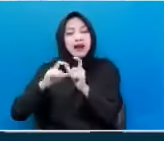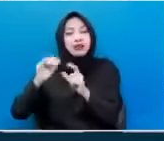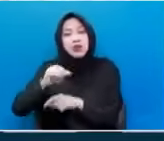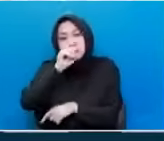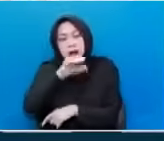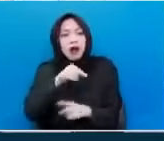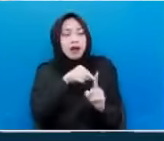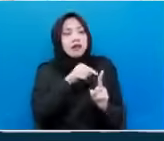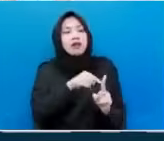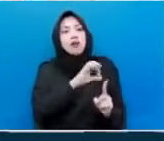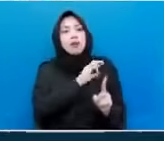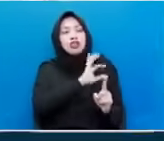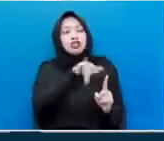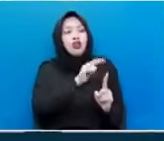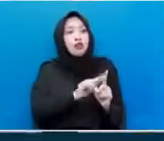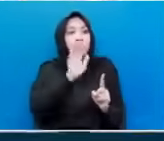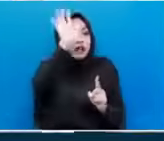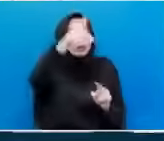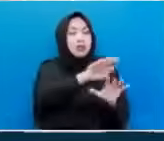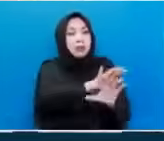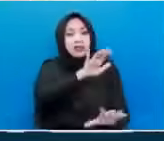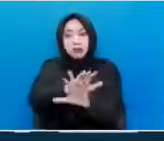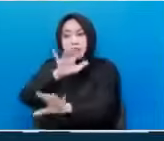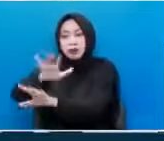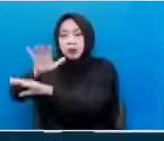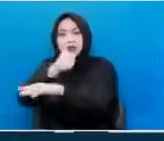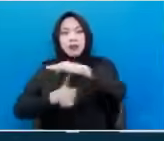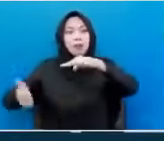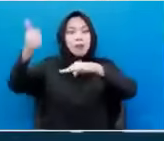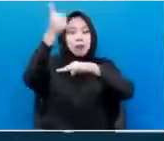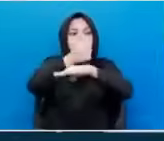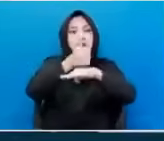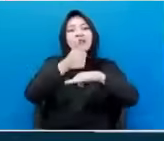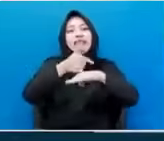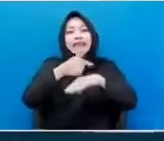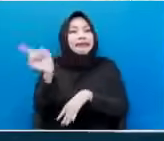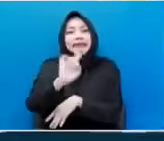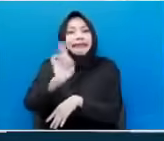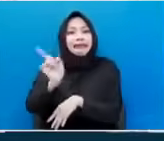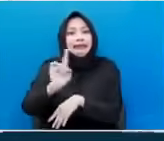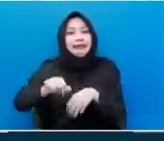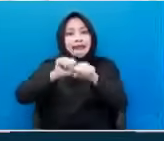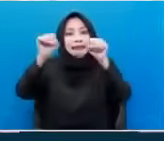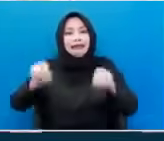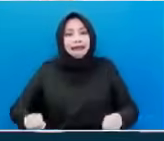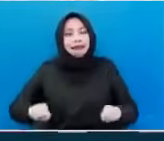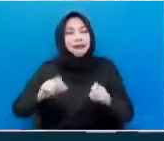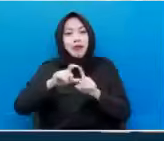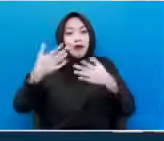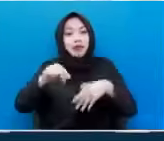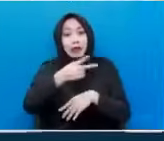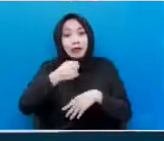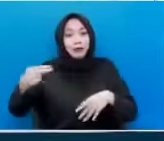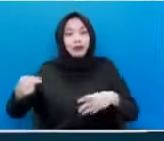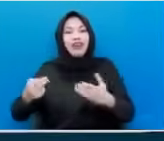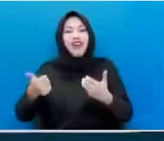di e posisikan di atas partai-partai menj itu malah akan merusak sistem presidensial dan secara tidak langsung